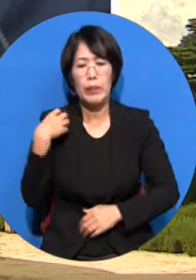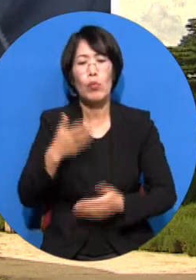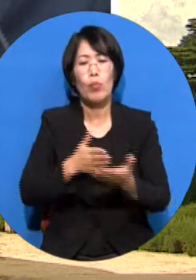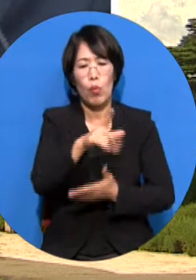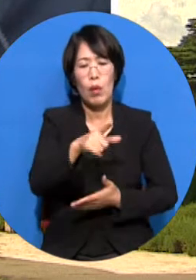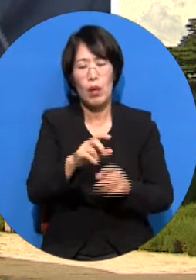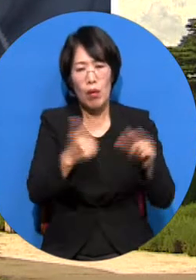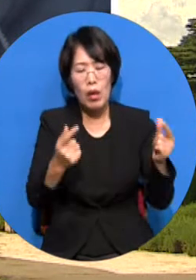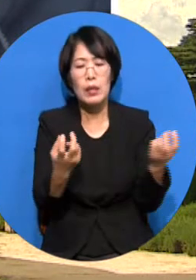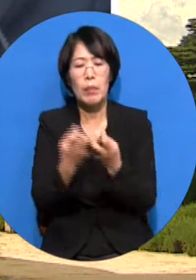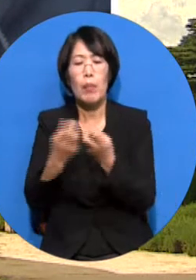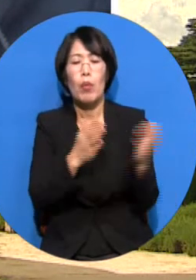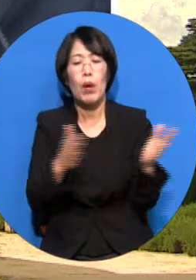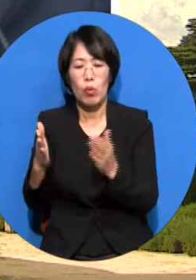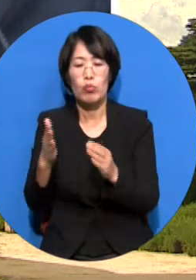담당국에서 여러 가지